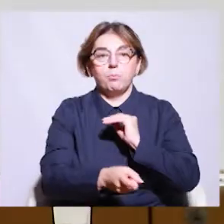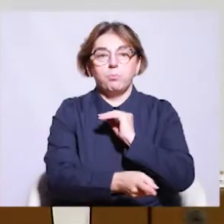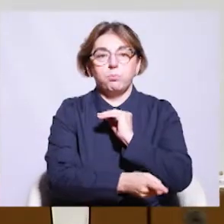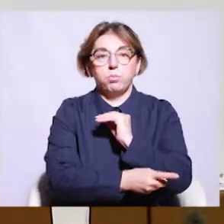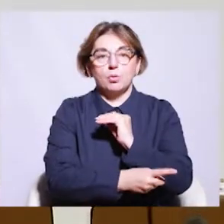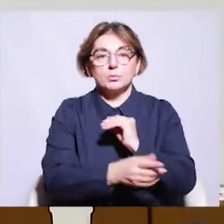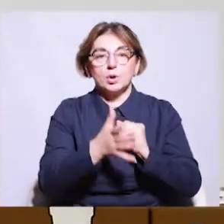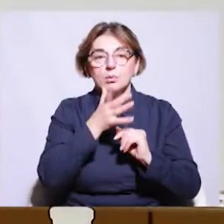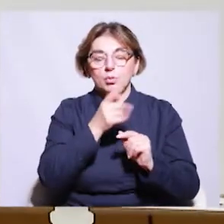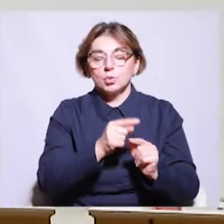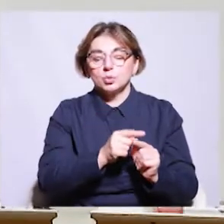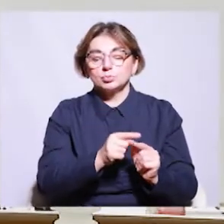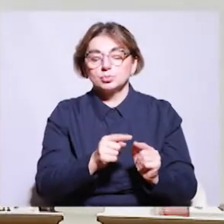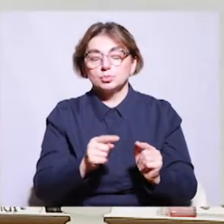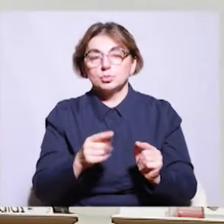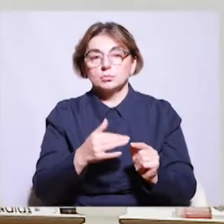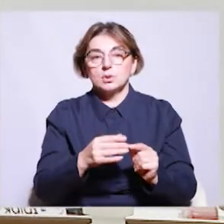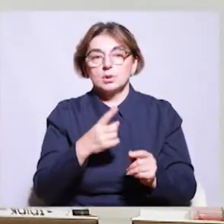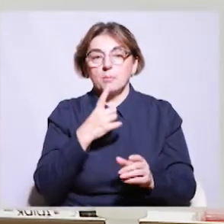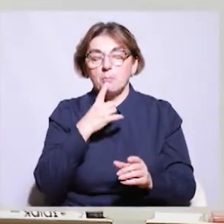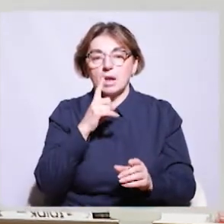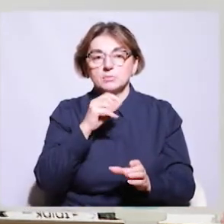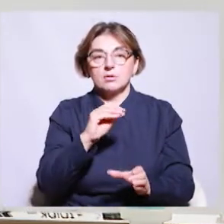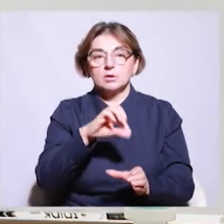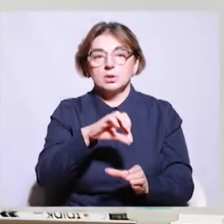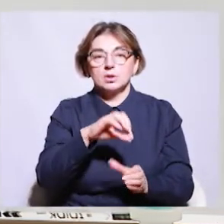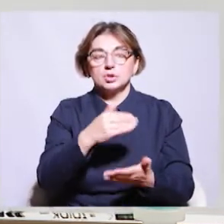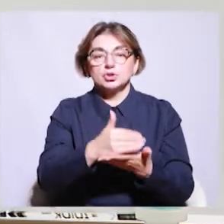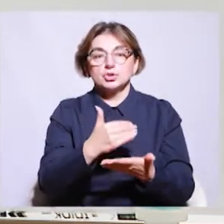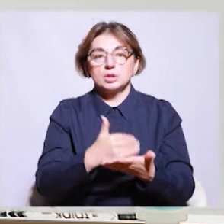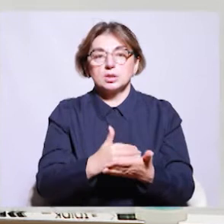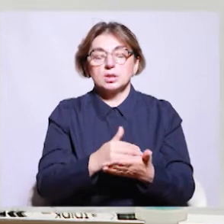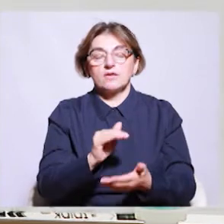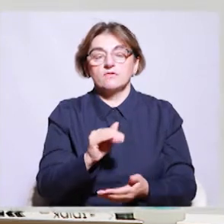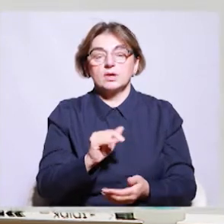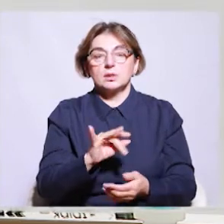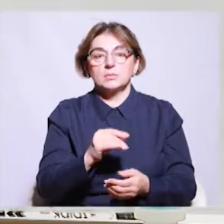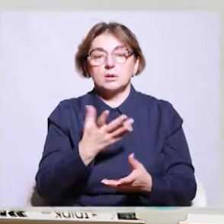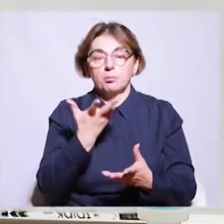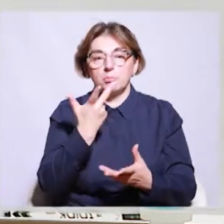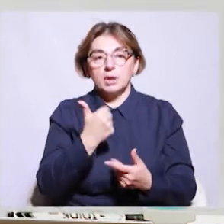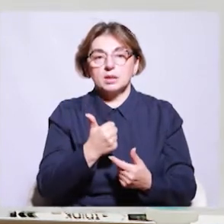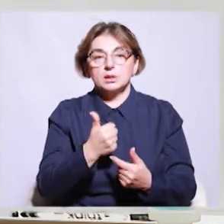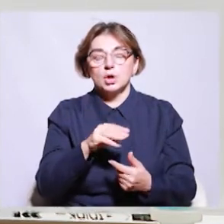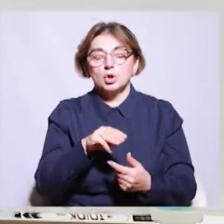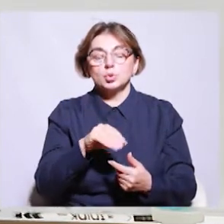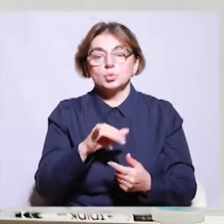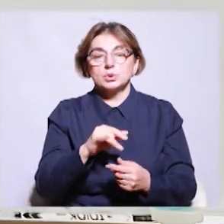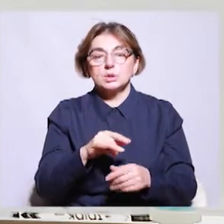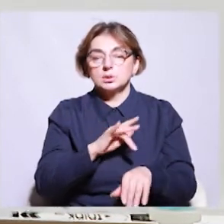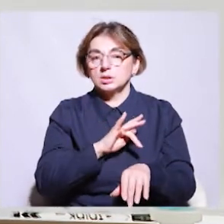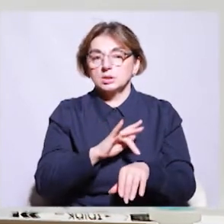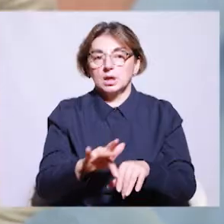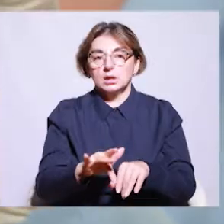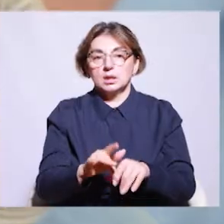ხედავთ, რომ გარკვეული რაოდენობის მარილმჟავას დამატების შედეგად ფენოფტალეინის შეფერილობა ტუტეში სრულად